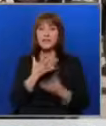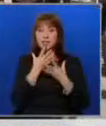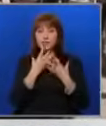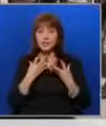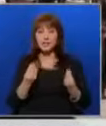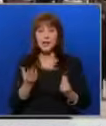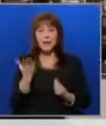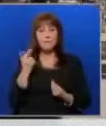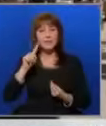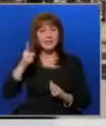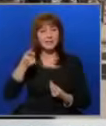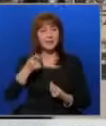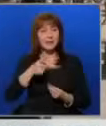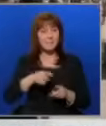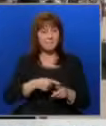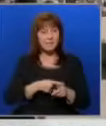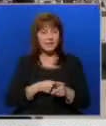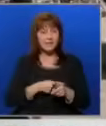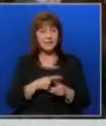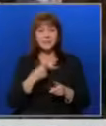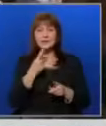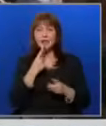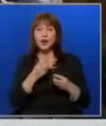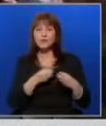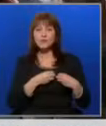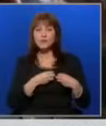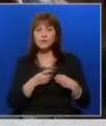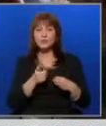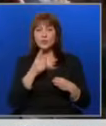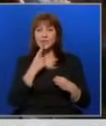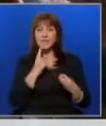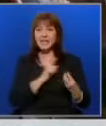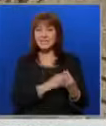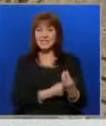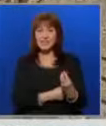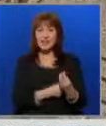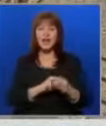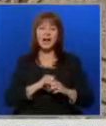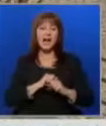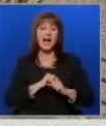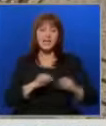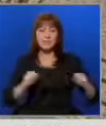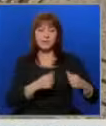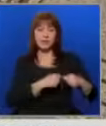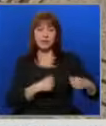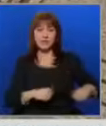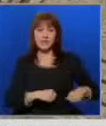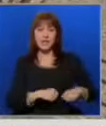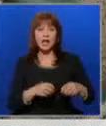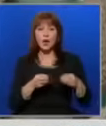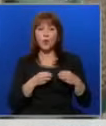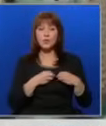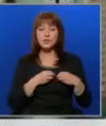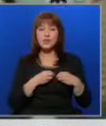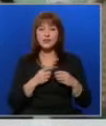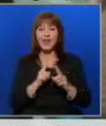месец усещането за непобедимост и военна мощ на Израел беше разбито на парчета. Разбито беше и усещането за сигурност на